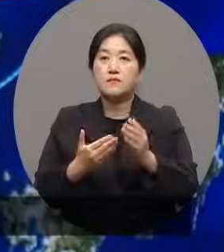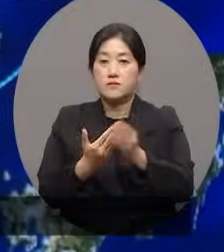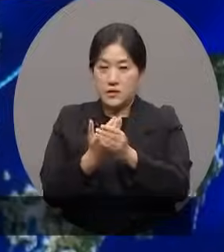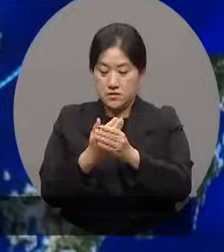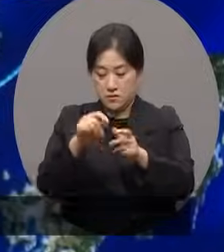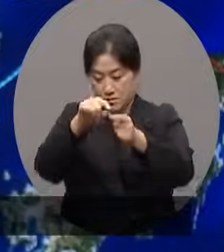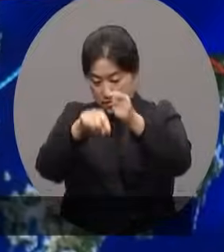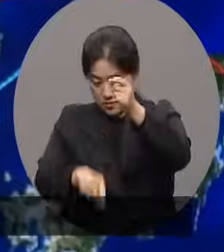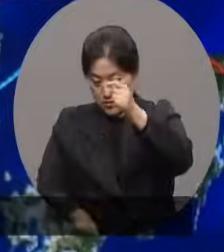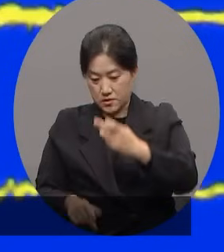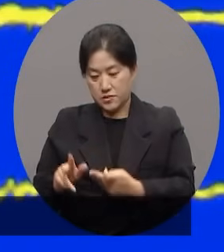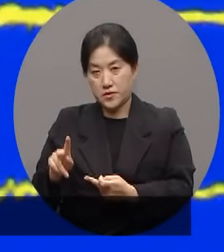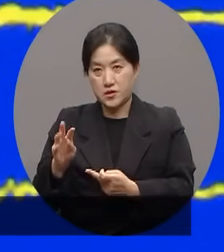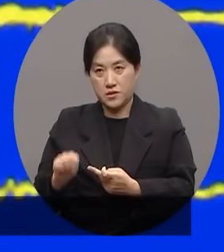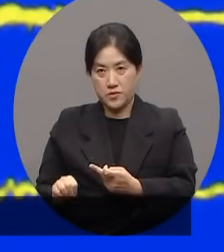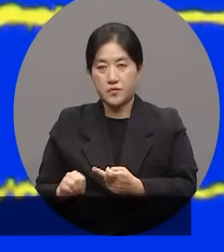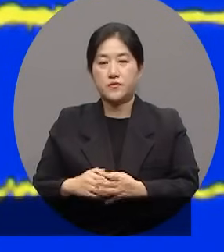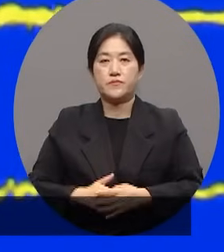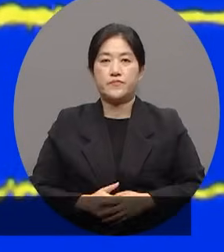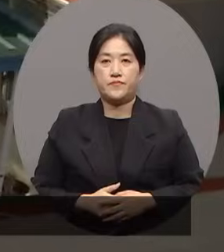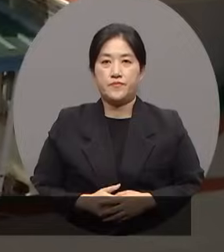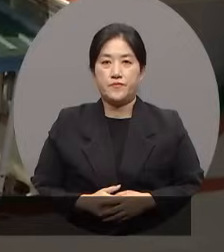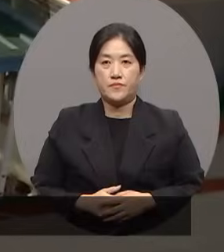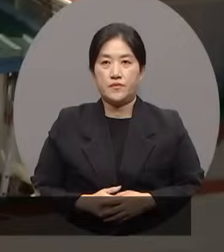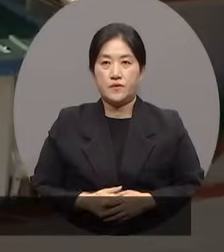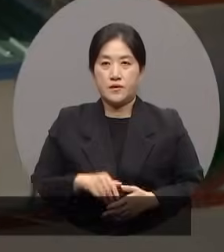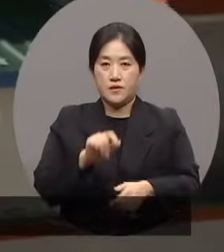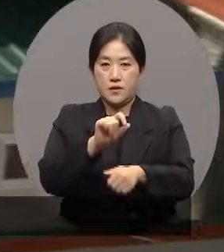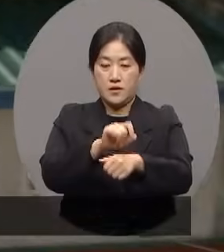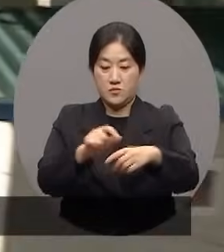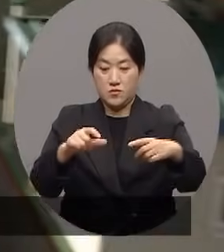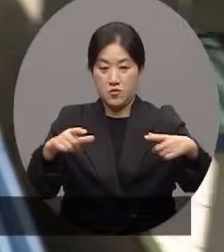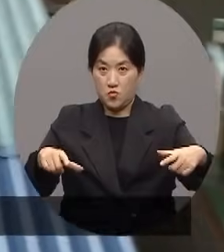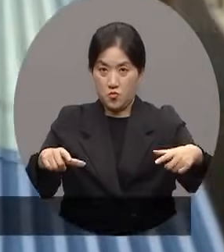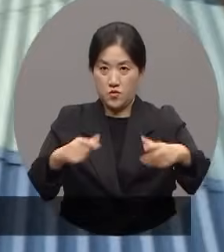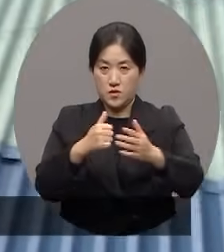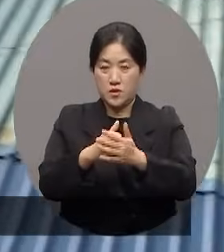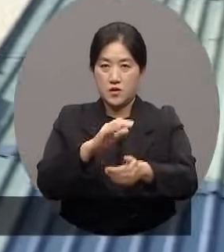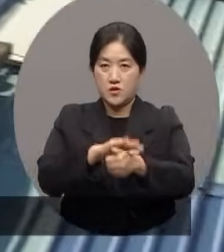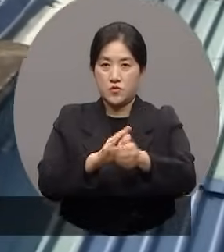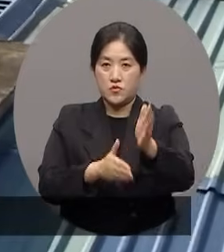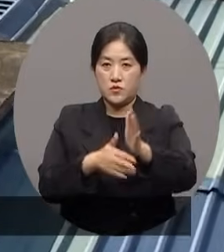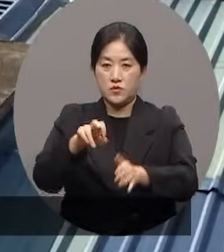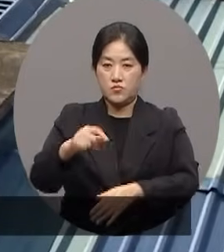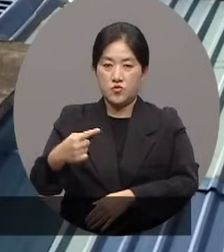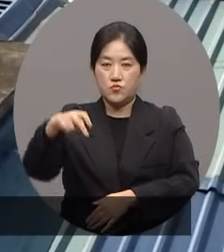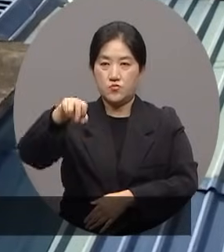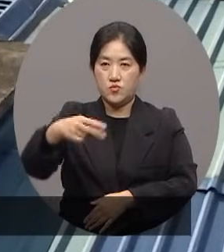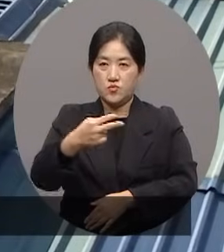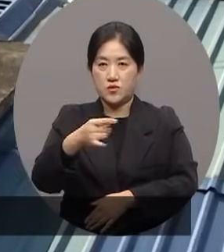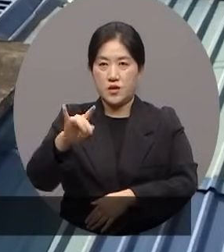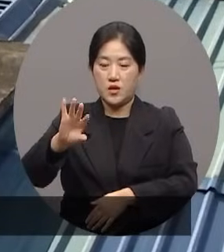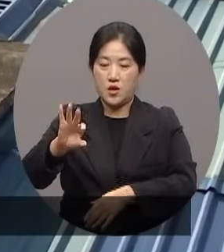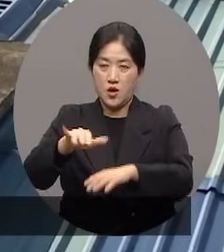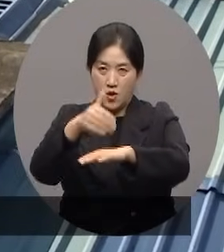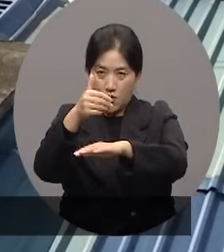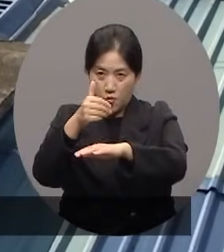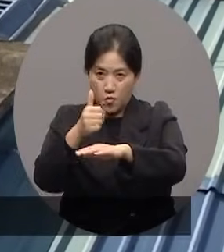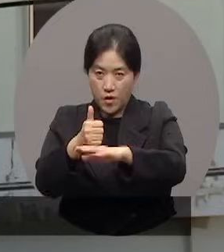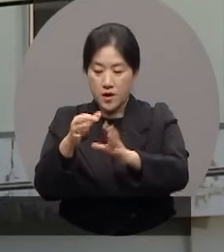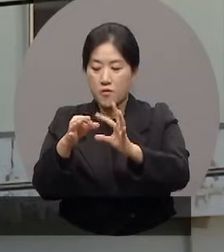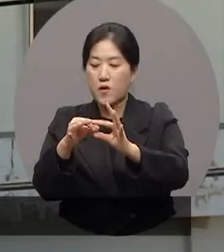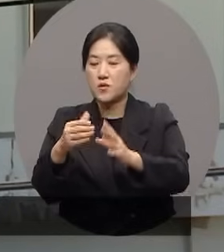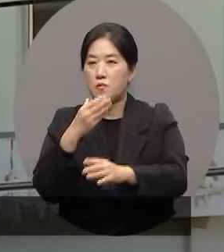발생 깊이는 12km로 측정됐습니다. 행정구역상으로는 경주시 문무대학면 입천리 마을복지회관